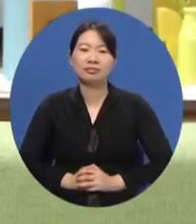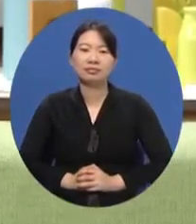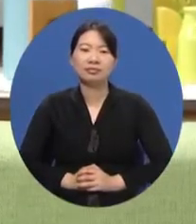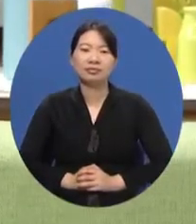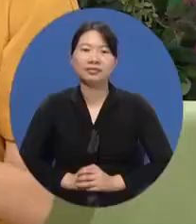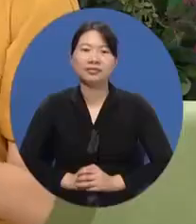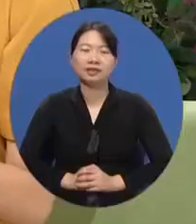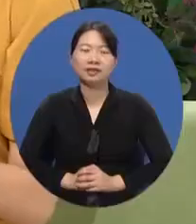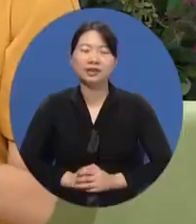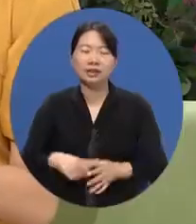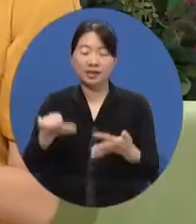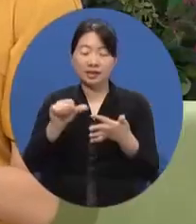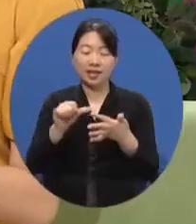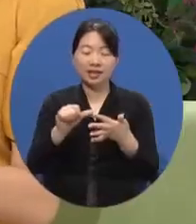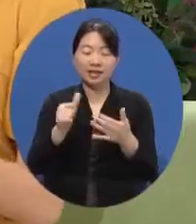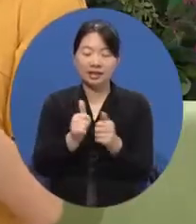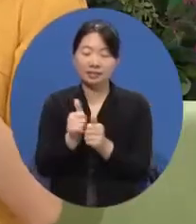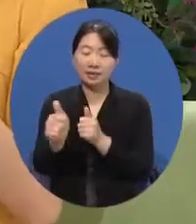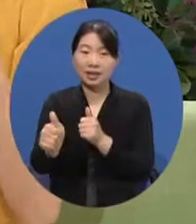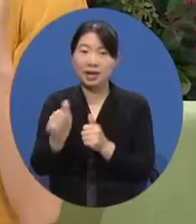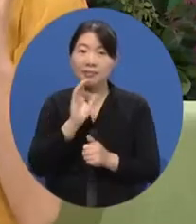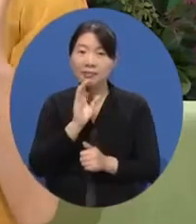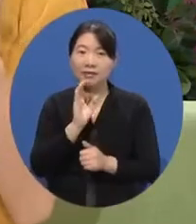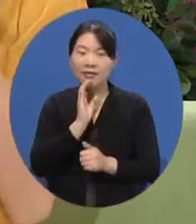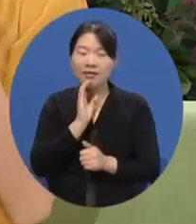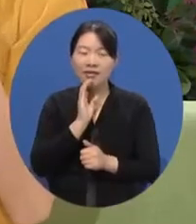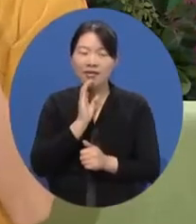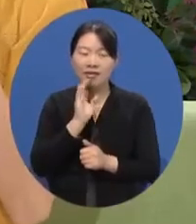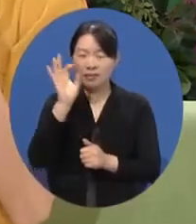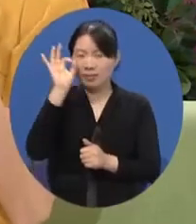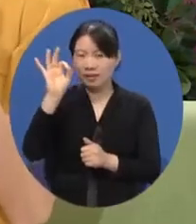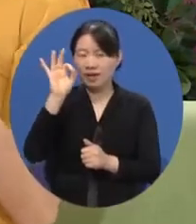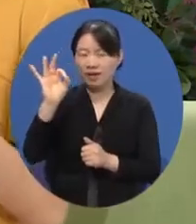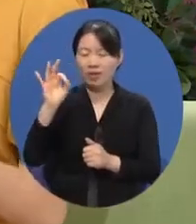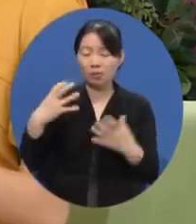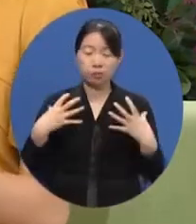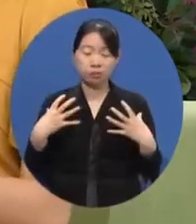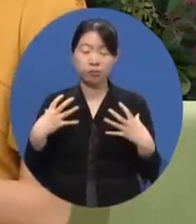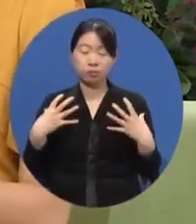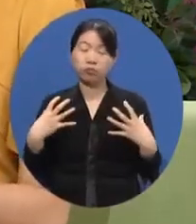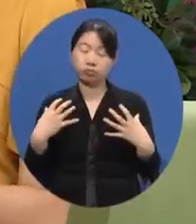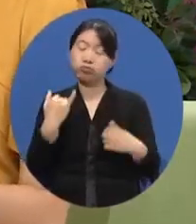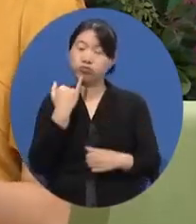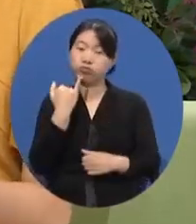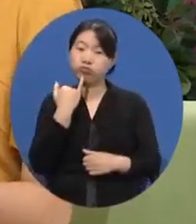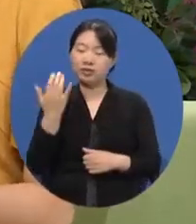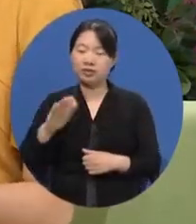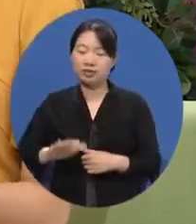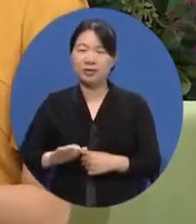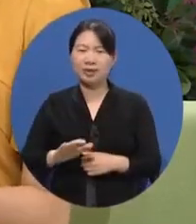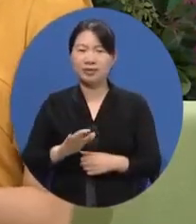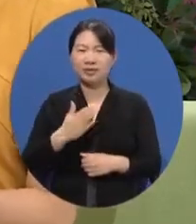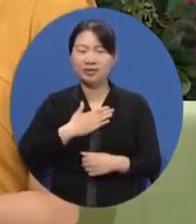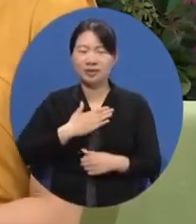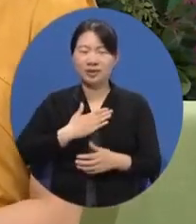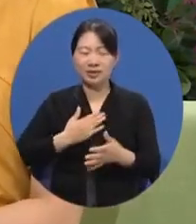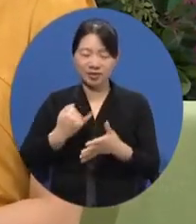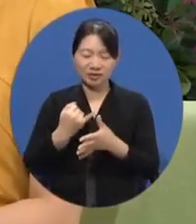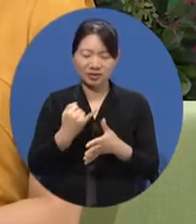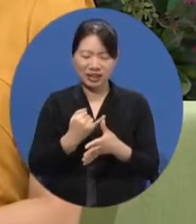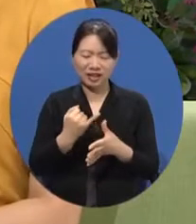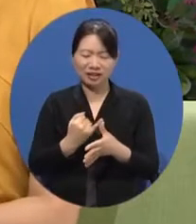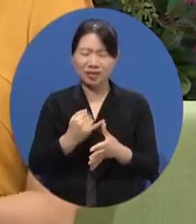네. 오늘 상길이가 미남이네요. 네, 잘생겼네요. 보기 이렇게 참 이렇게 듬직해 보이기도 네. 하고 근데 아이는 정말 저희 애는 너무 안